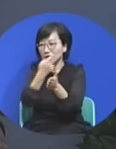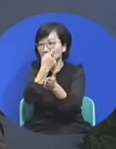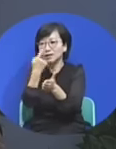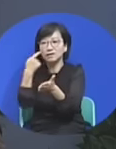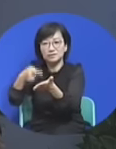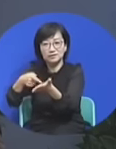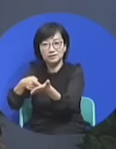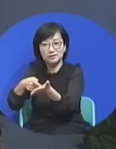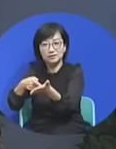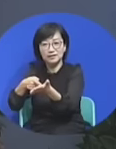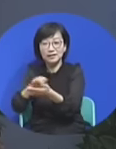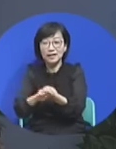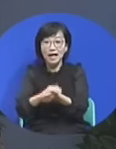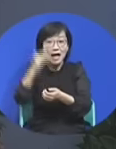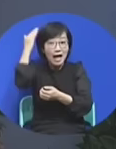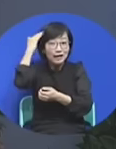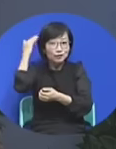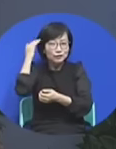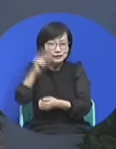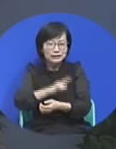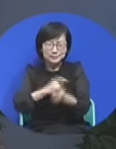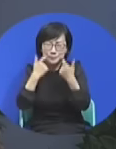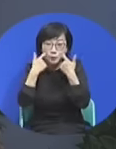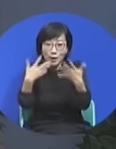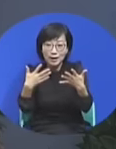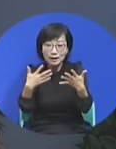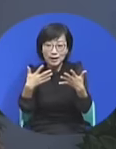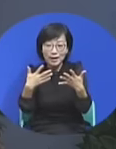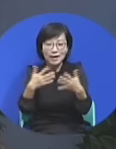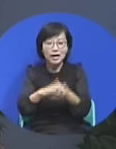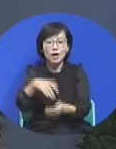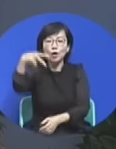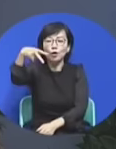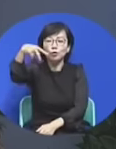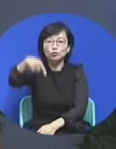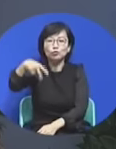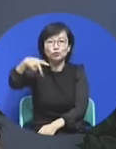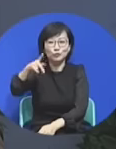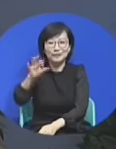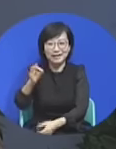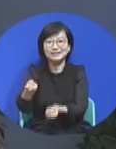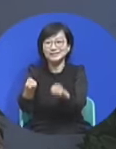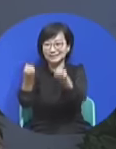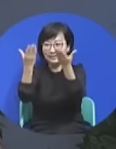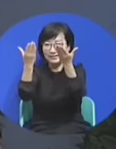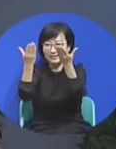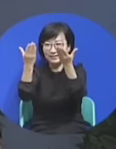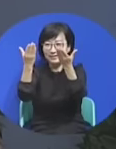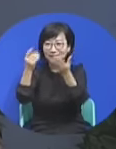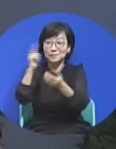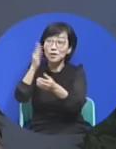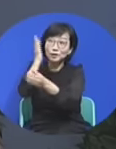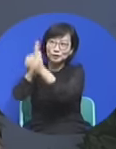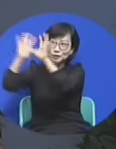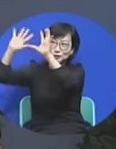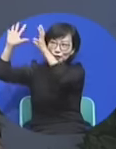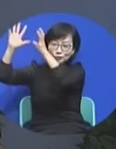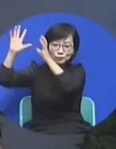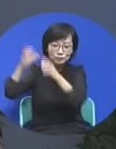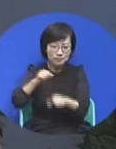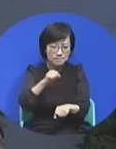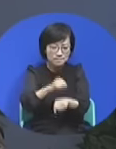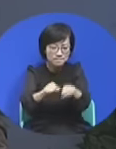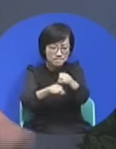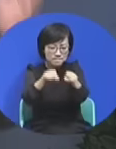God. 그리고 한국말로 정확한 내용은 수장절이에요. And the accurate terminology is the ingathering. 수장절의 비밀은 뭐냐? 천국 비밀이에요. What is the mystery of the ingathering?